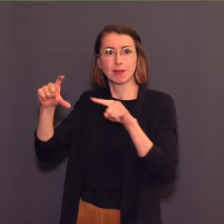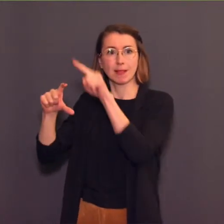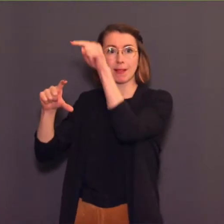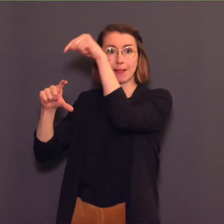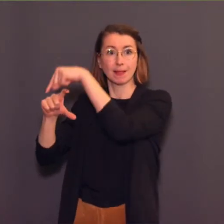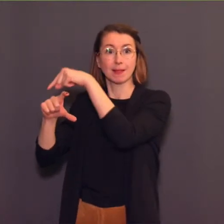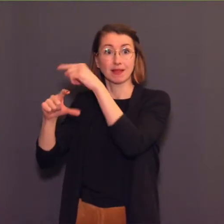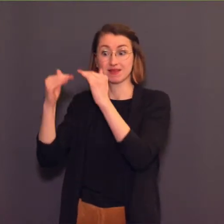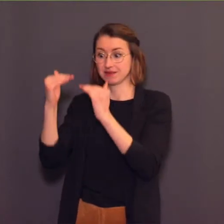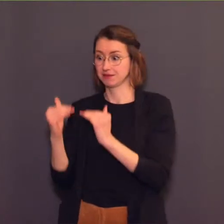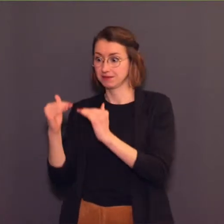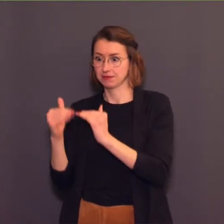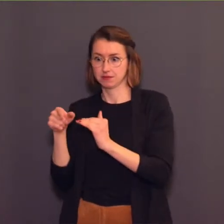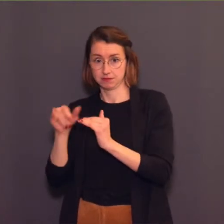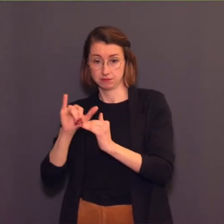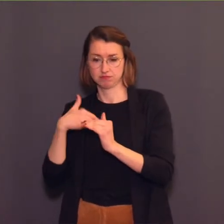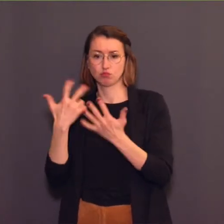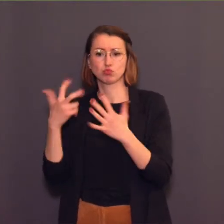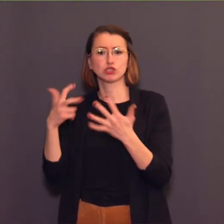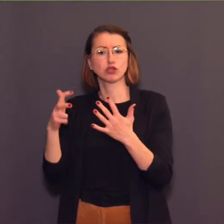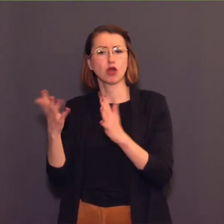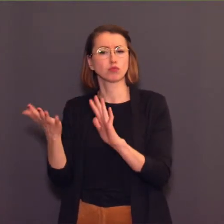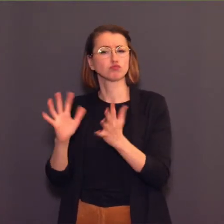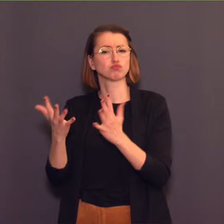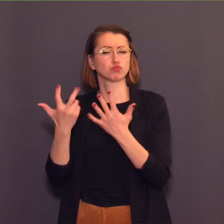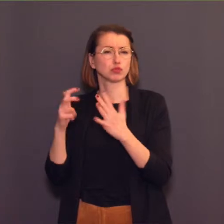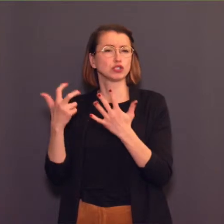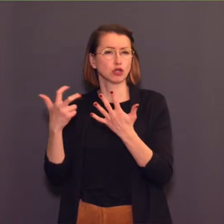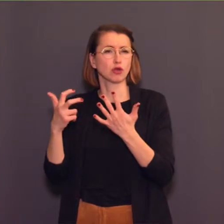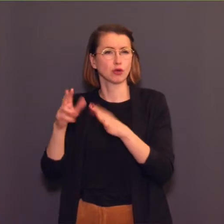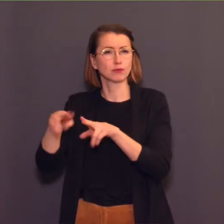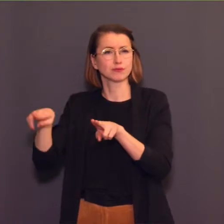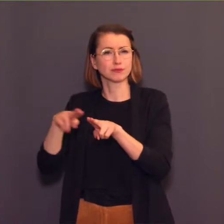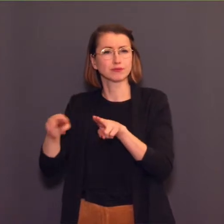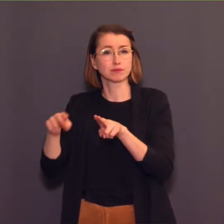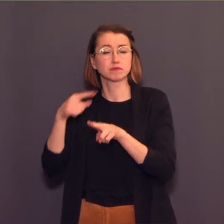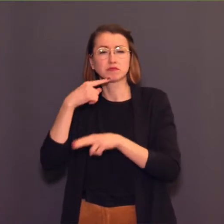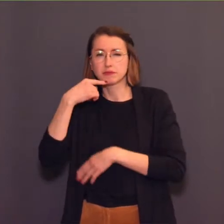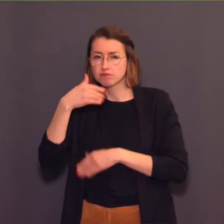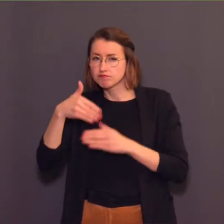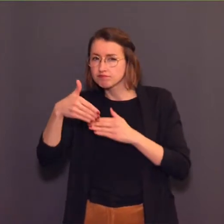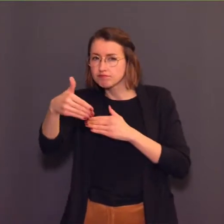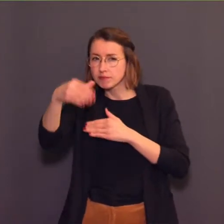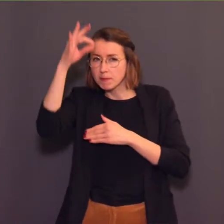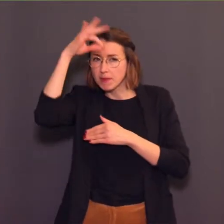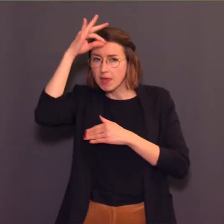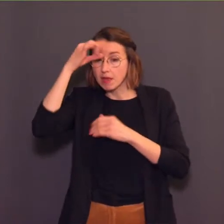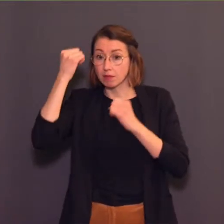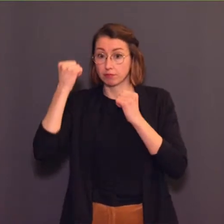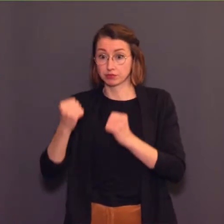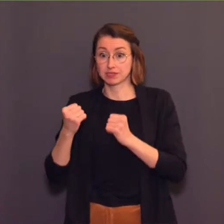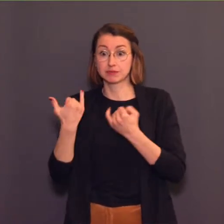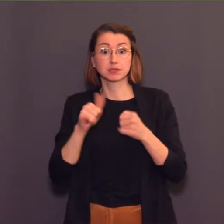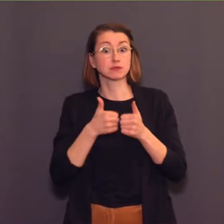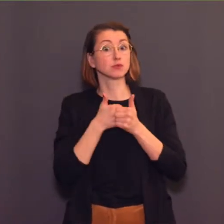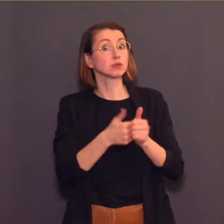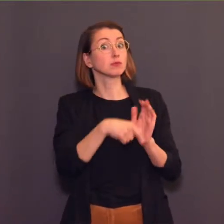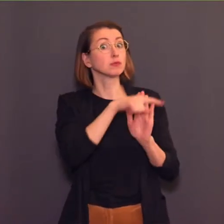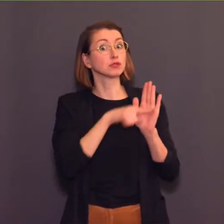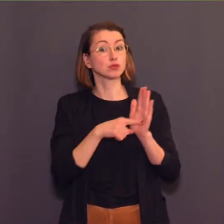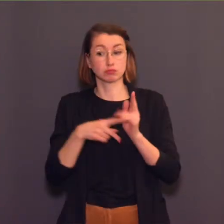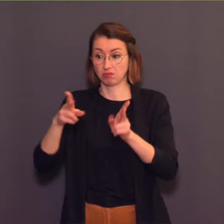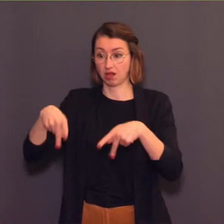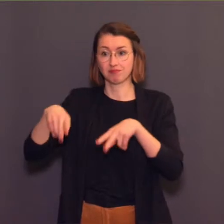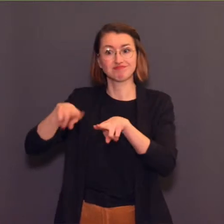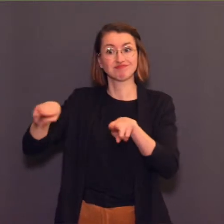la fin du mois de mai ou le courant du mois de mai, on pourrait avoir réduit la charge de manière drastique sur les soins intensifs en passant